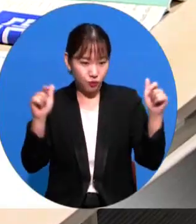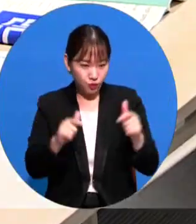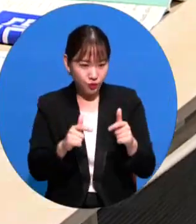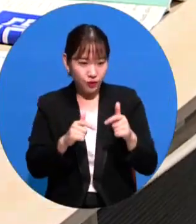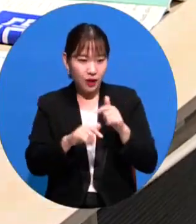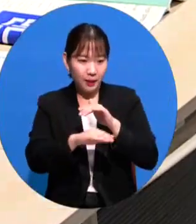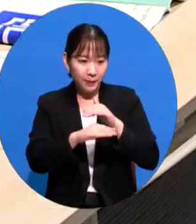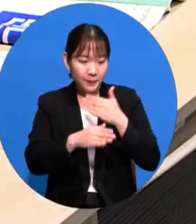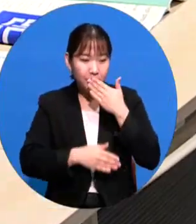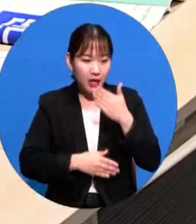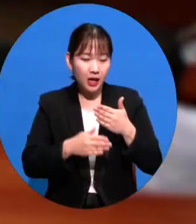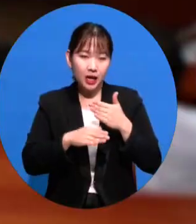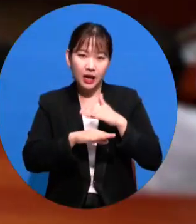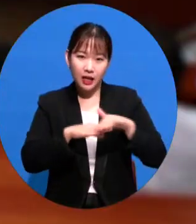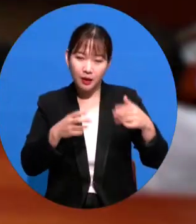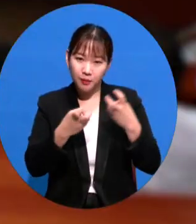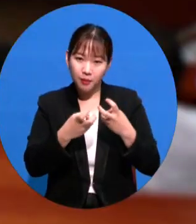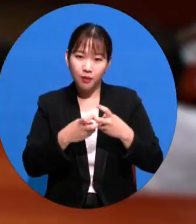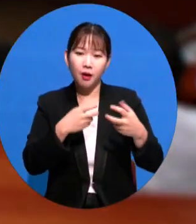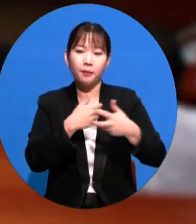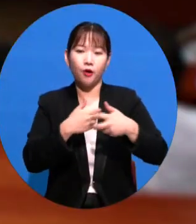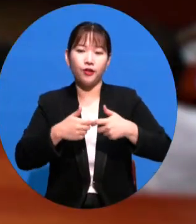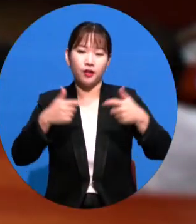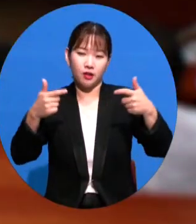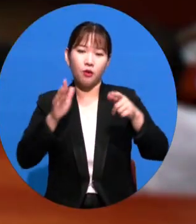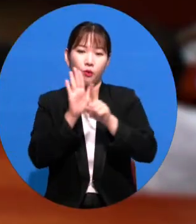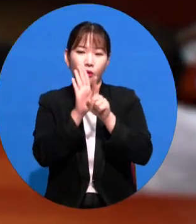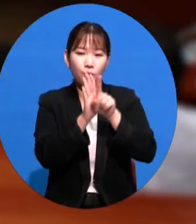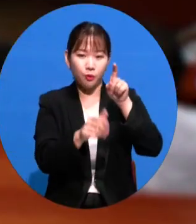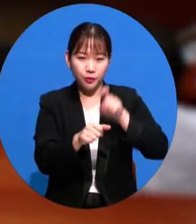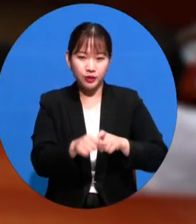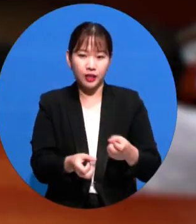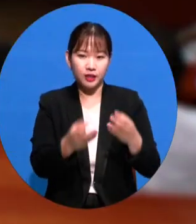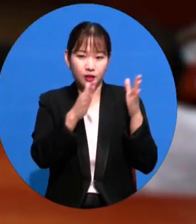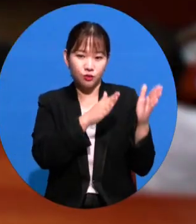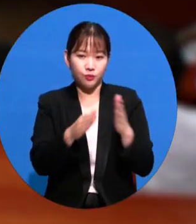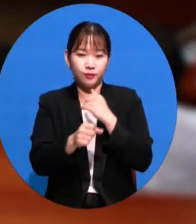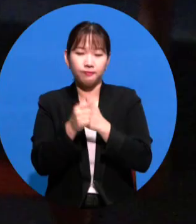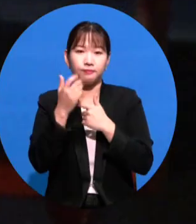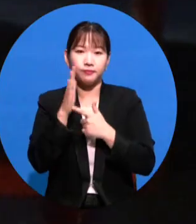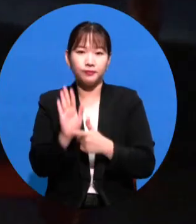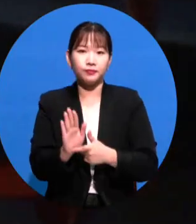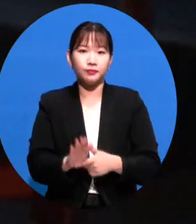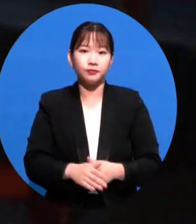해결 방안은 의료 인프라 구축이라는 것을 알리기 위해 행사를 준비했다고 밝혔습니다.